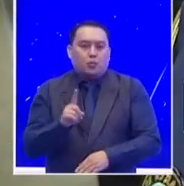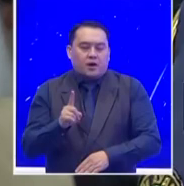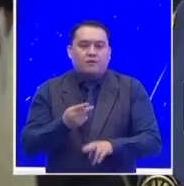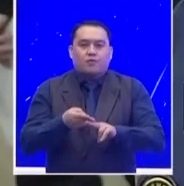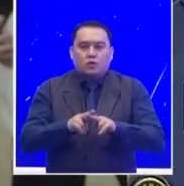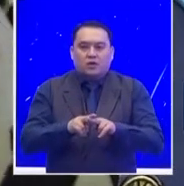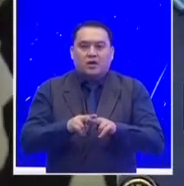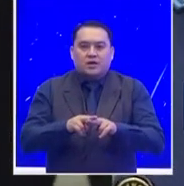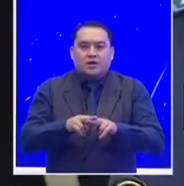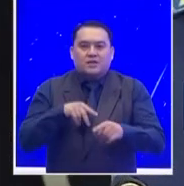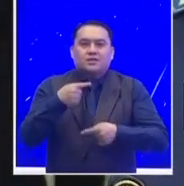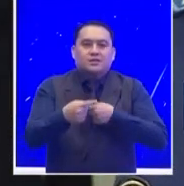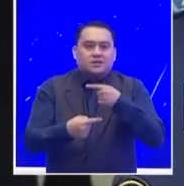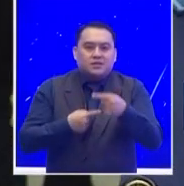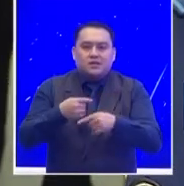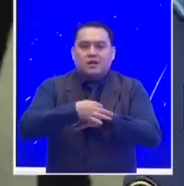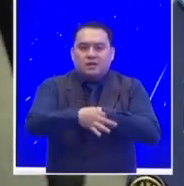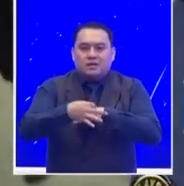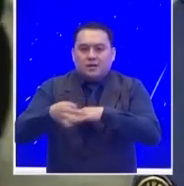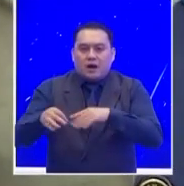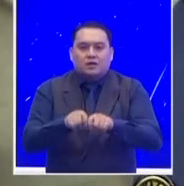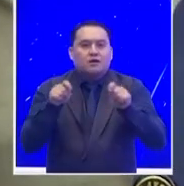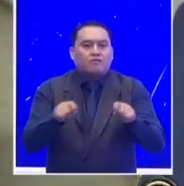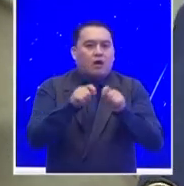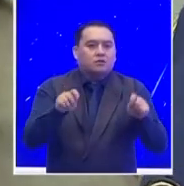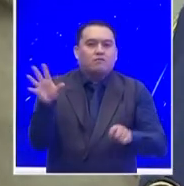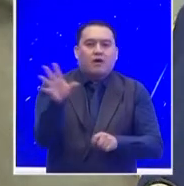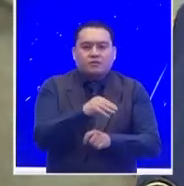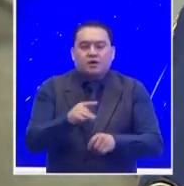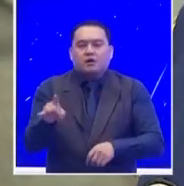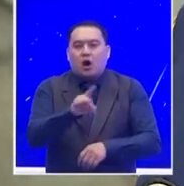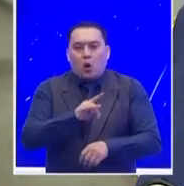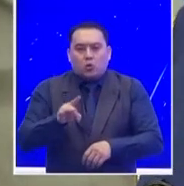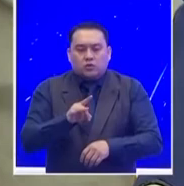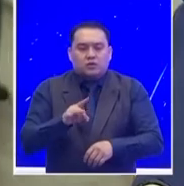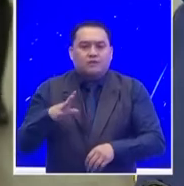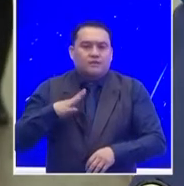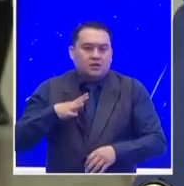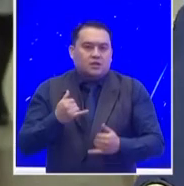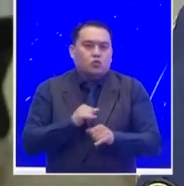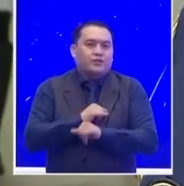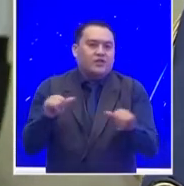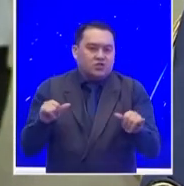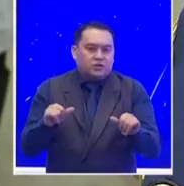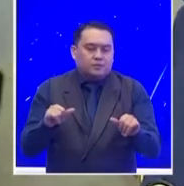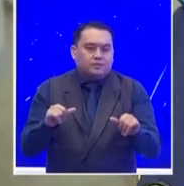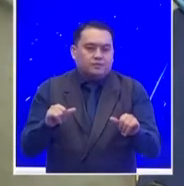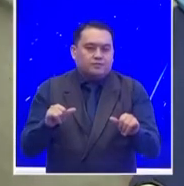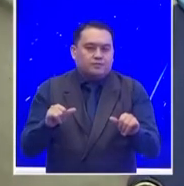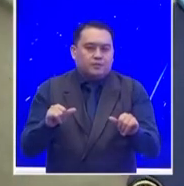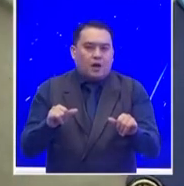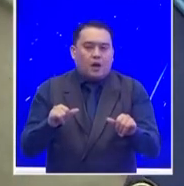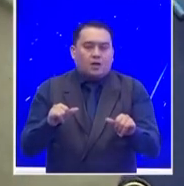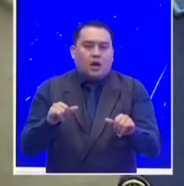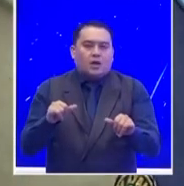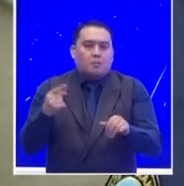эта сеть движения, сейчас данное движение по кадетским классам чрезвычайной ситуации, расширить. Это, во-первых, на